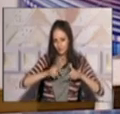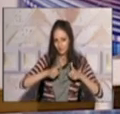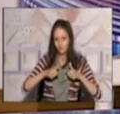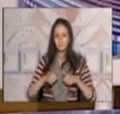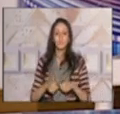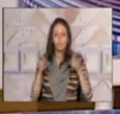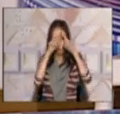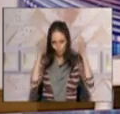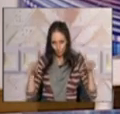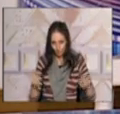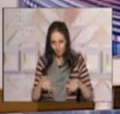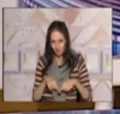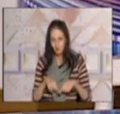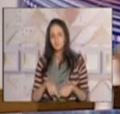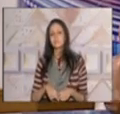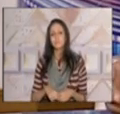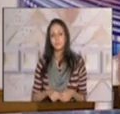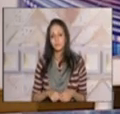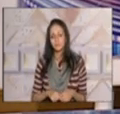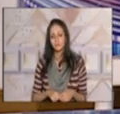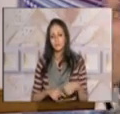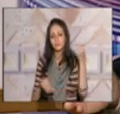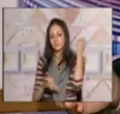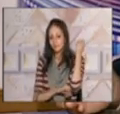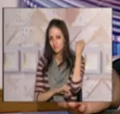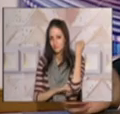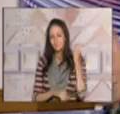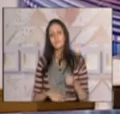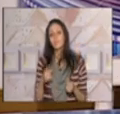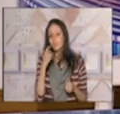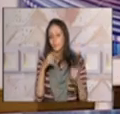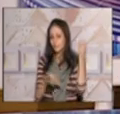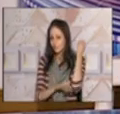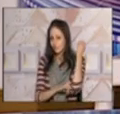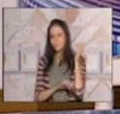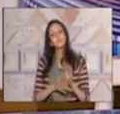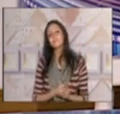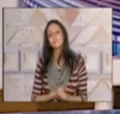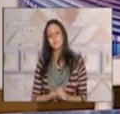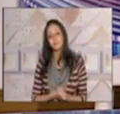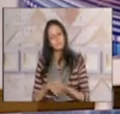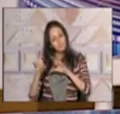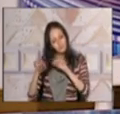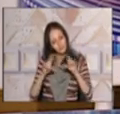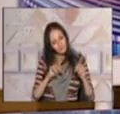الصحي، بحيث أن أنا أعلي الكفاءة بتاعة محطات الصرف الصحي من خلال نفس الإمكانات المتاحة عندي من